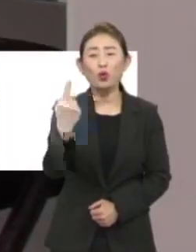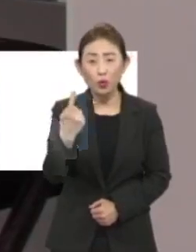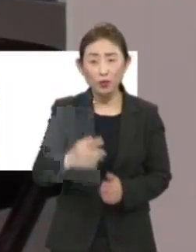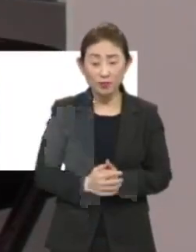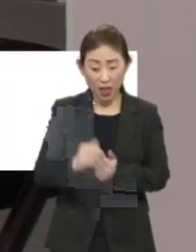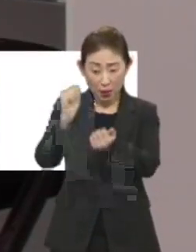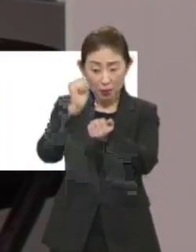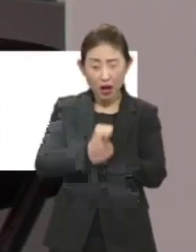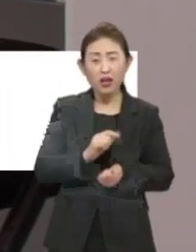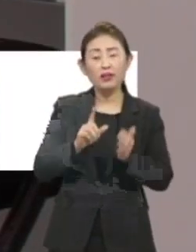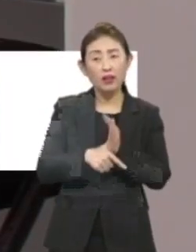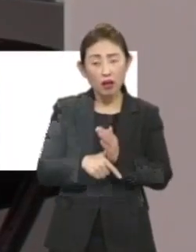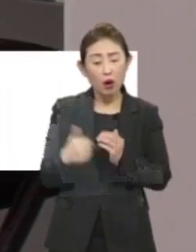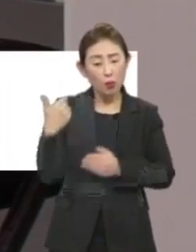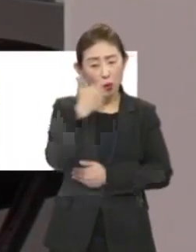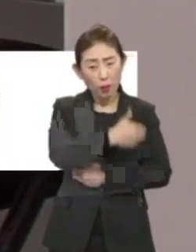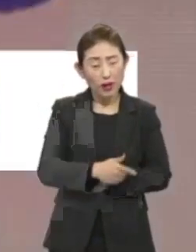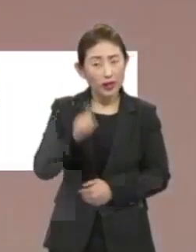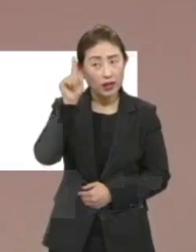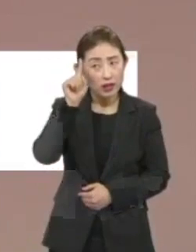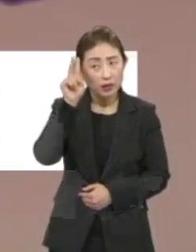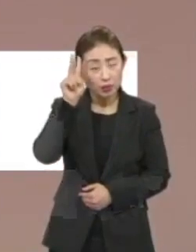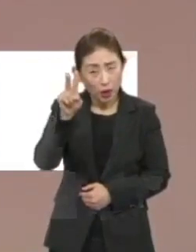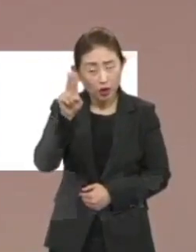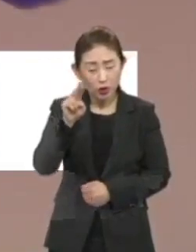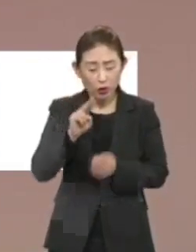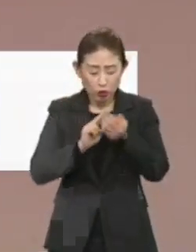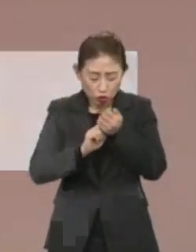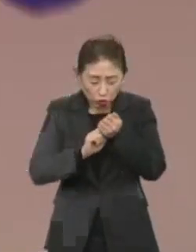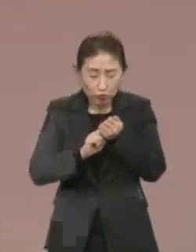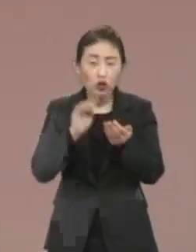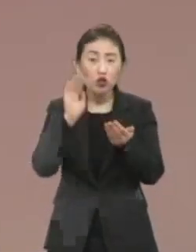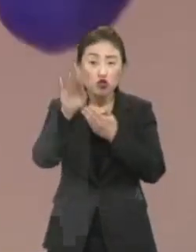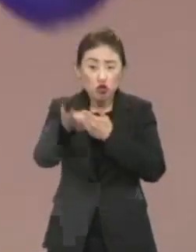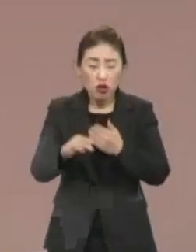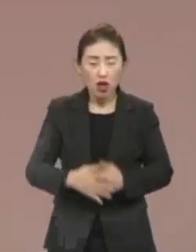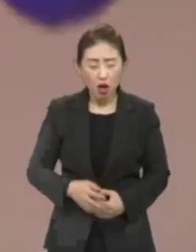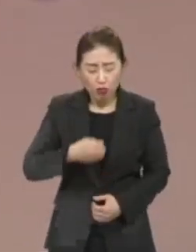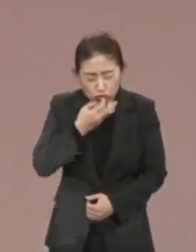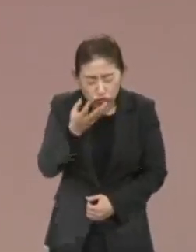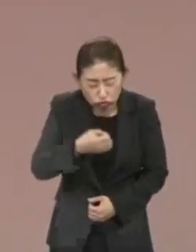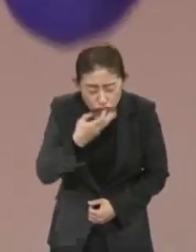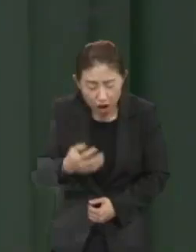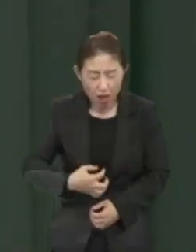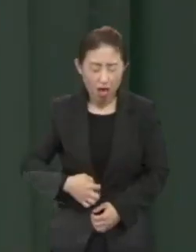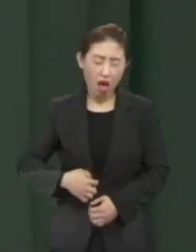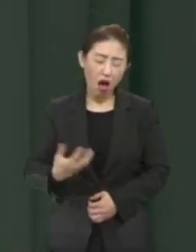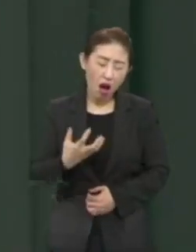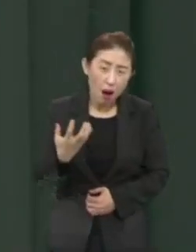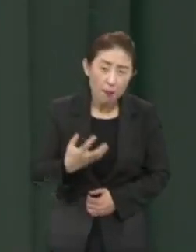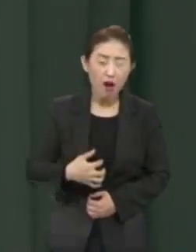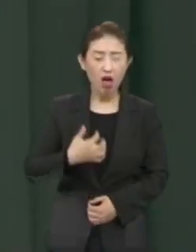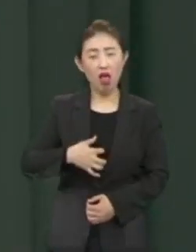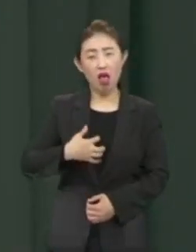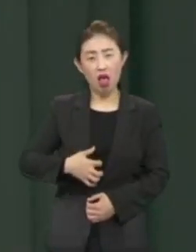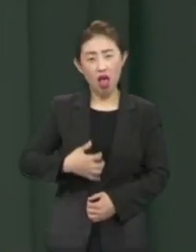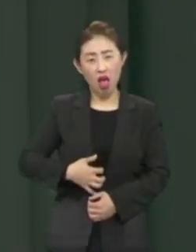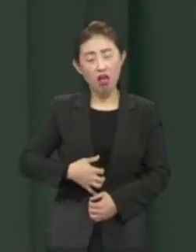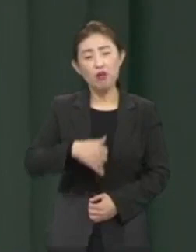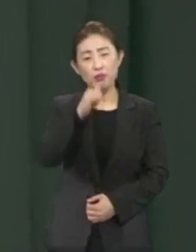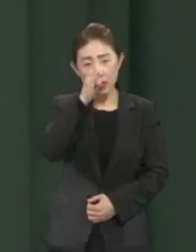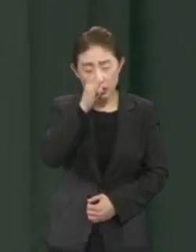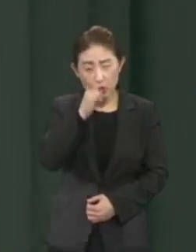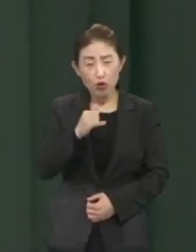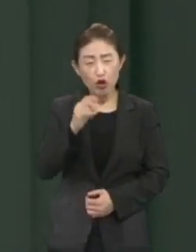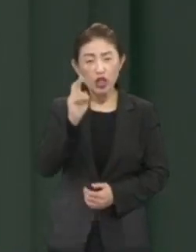감염될 경우 24시간에서 48시간 잠복기를 거쳐 구토와 오한 복통과 설 등 증상이 나타나